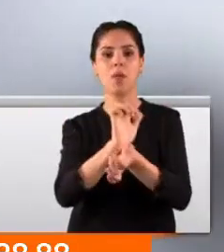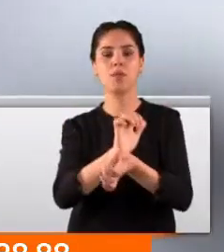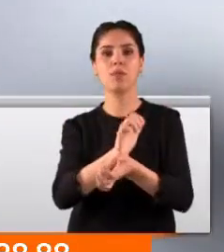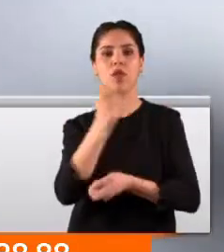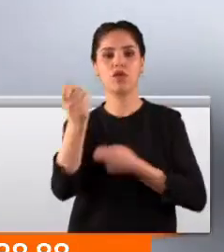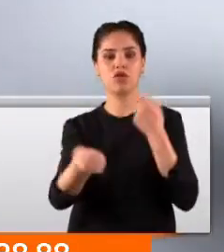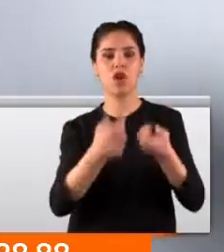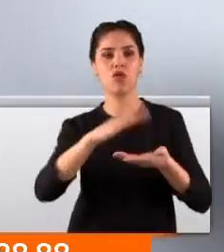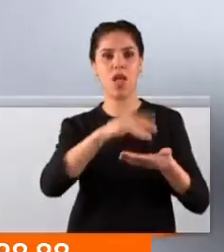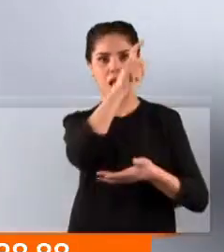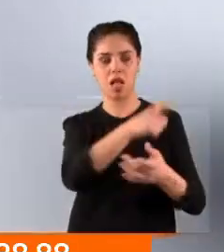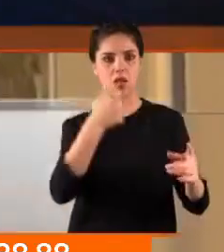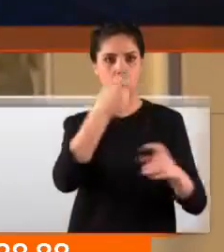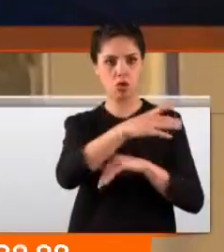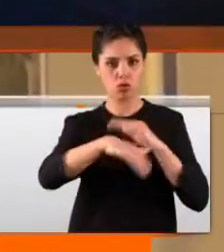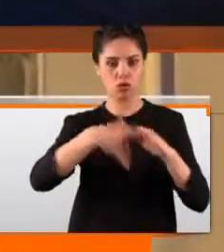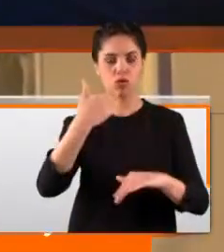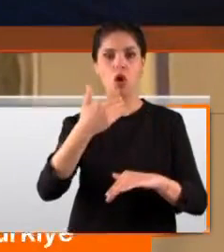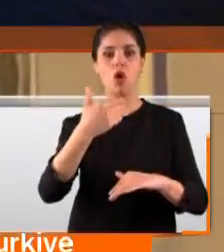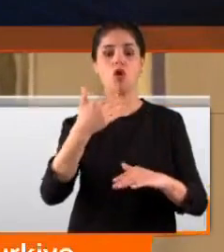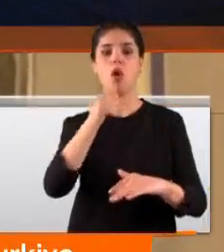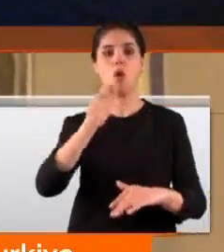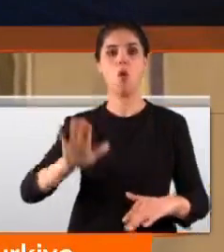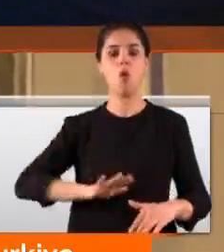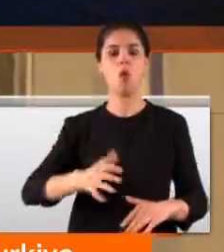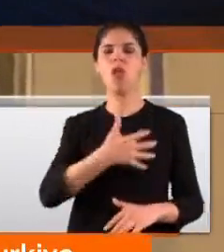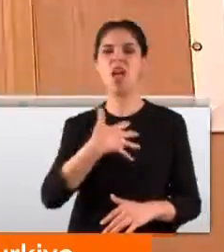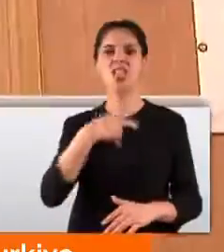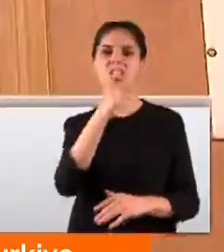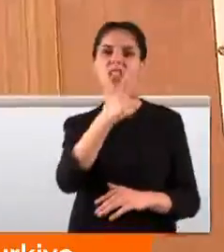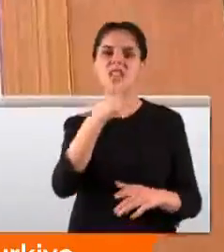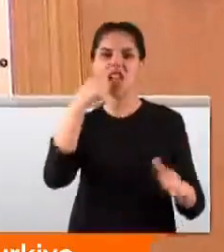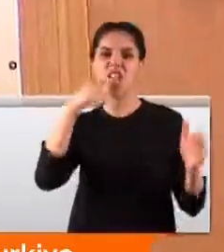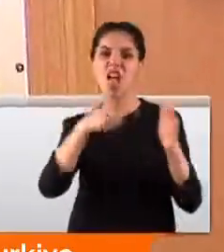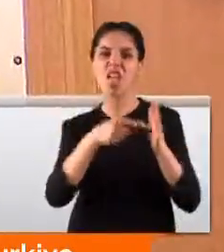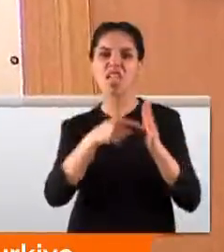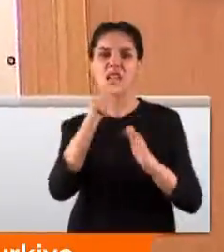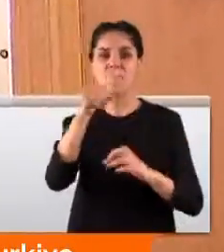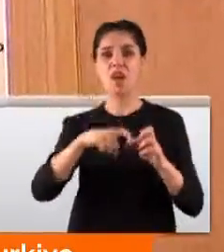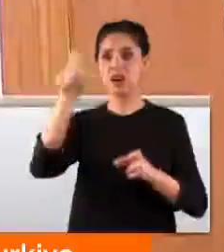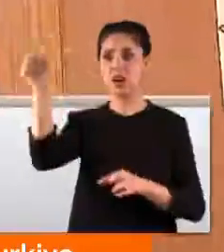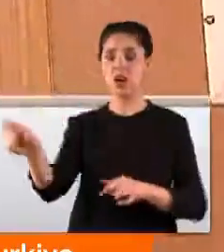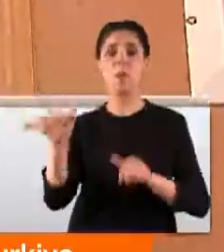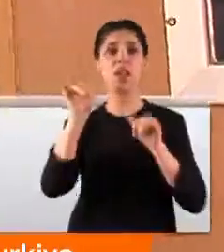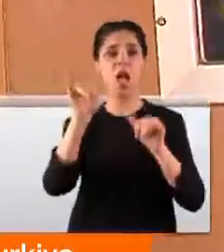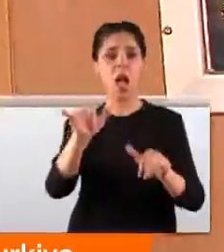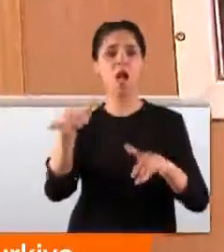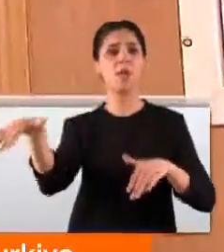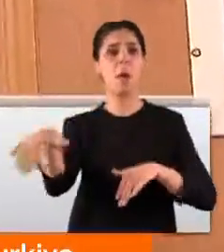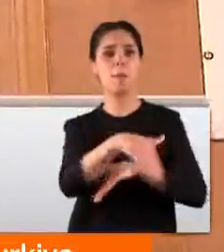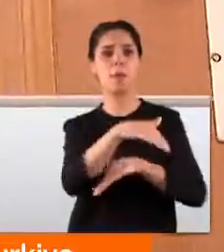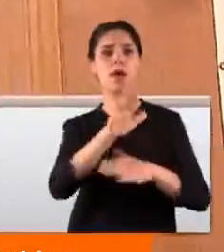çalışan arkadaşını öldürdükten sonra bu kez de oğlunun annesini hedef aldı. Ramazan Onat aynı mahalledeki karşı